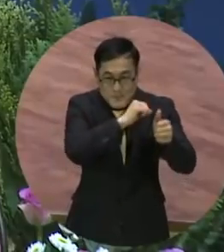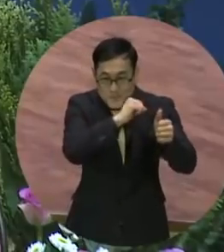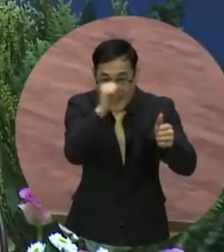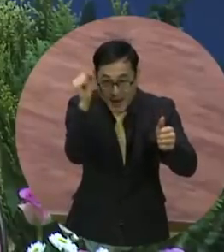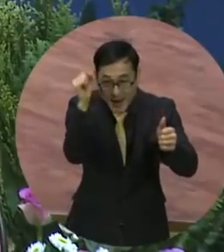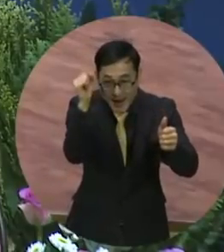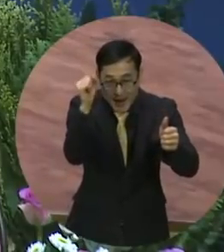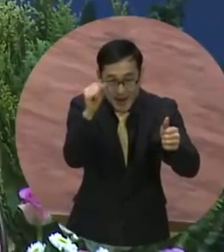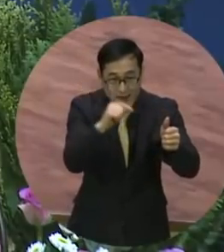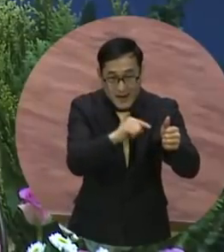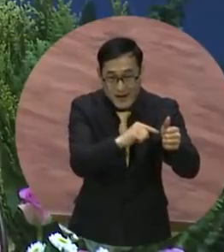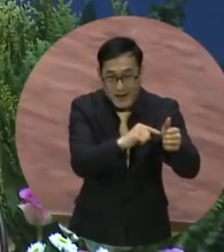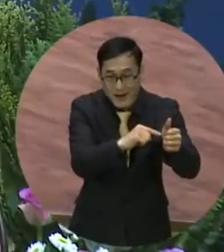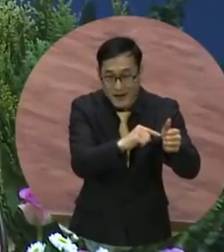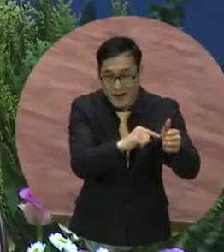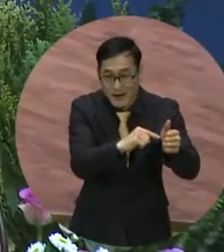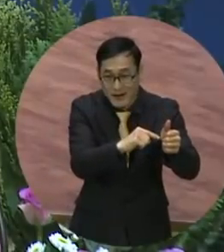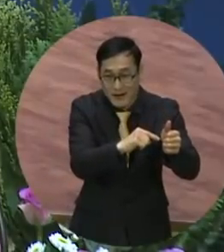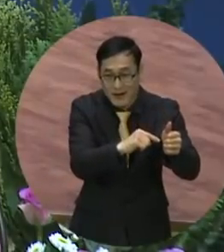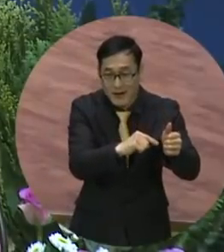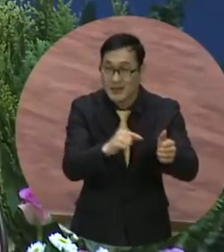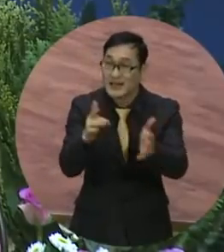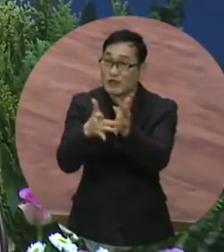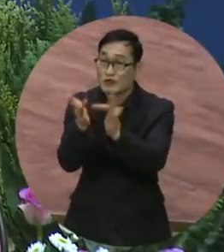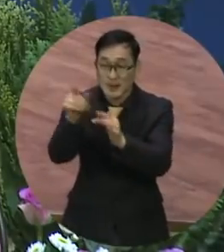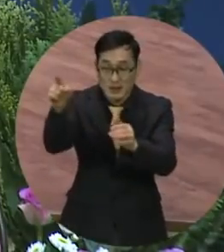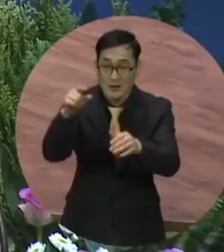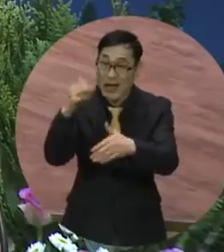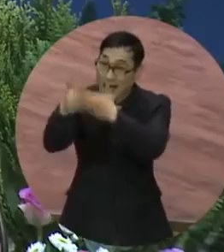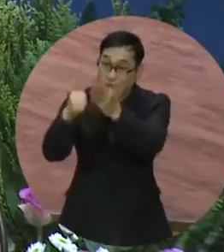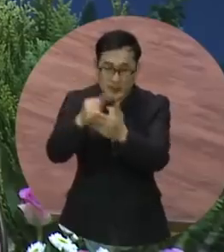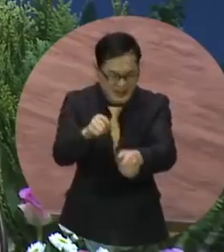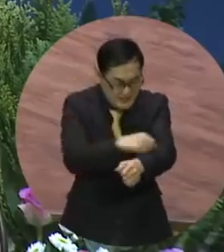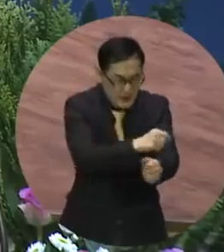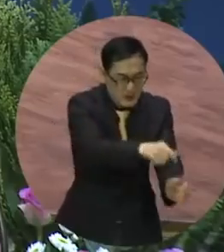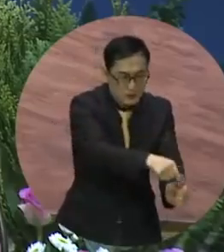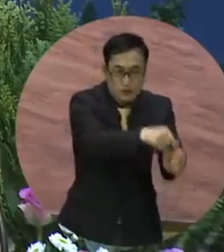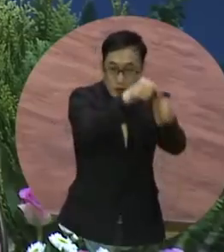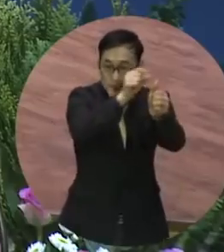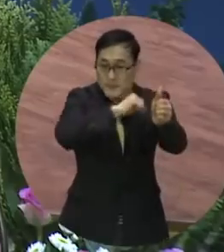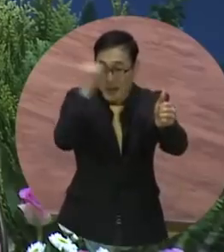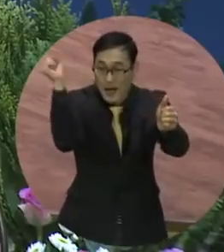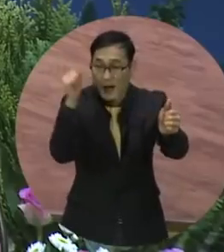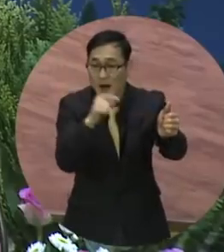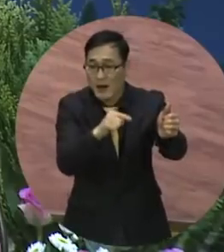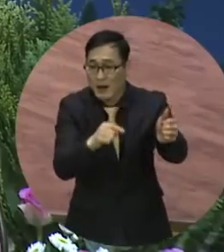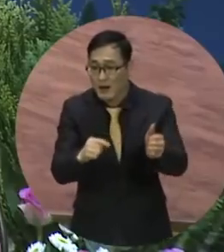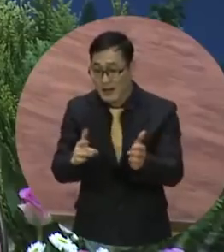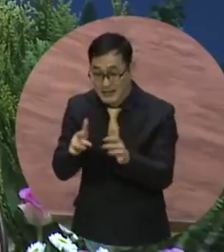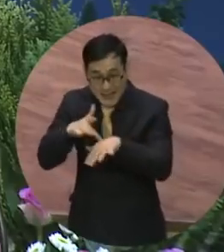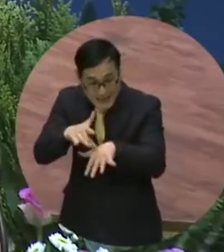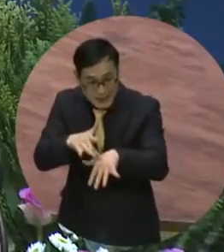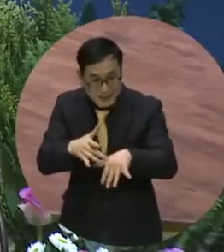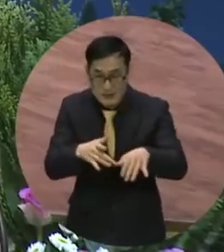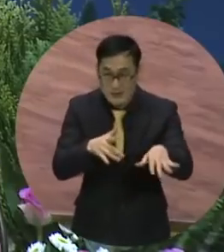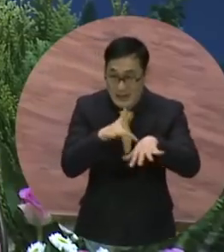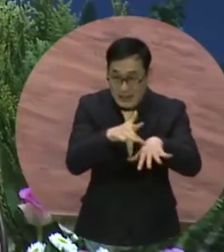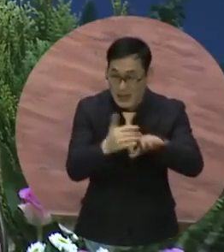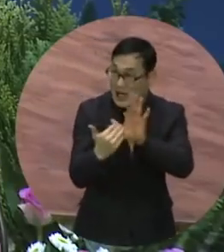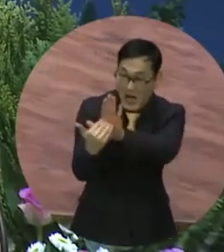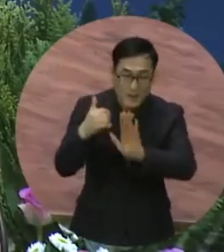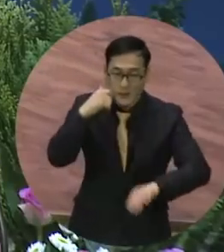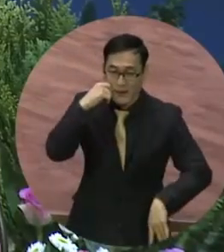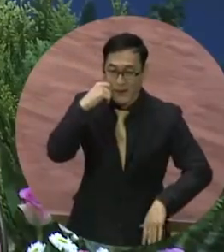있는 사람이니까 지가 무슨 재주로 막아? 못 막아요. 무당생활 하라도 빠져나와 못 막아요. 그렇게